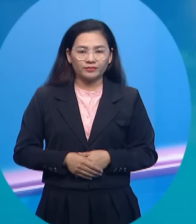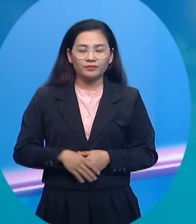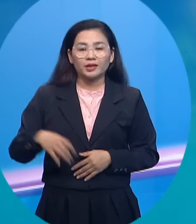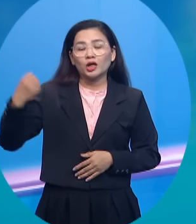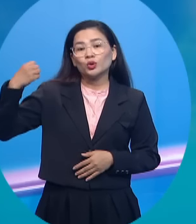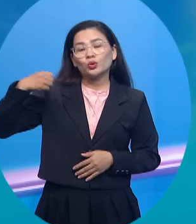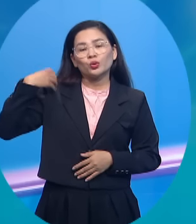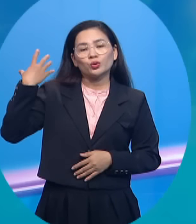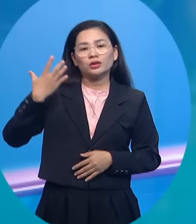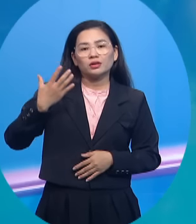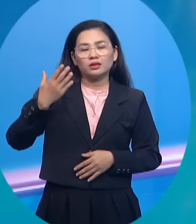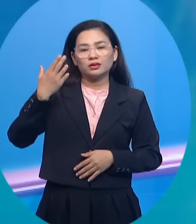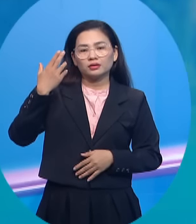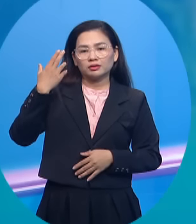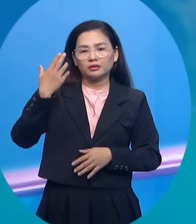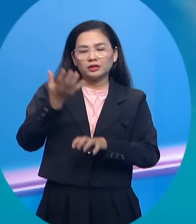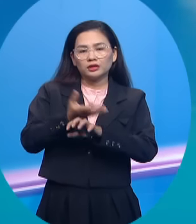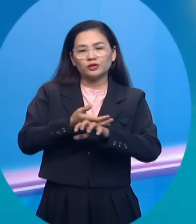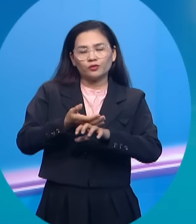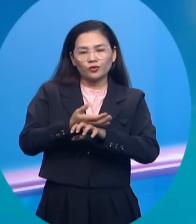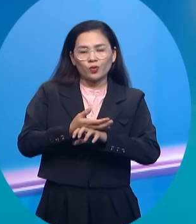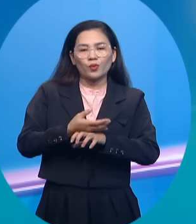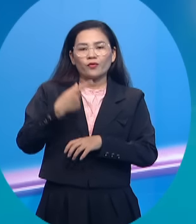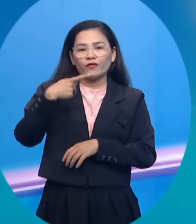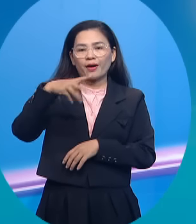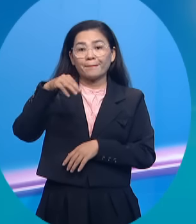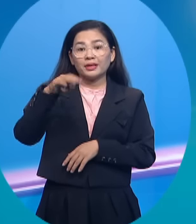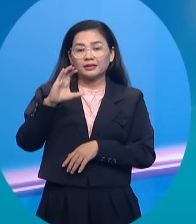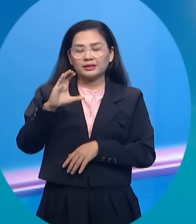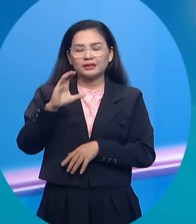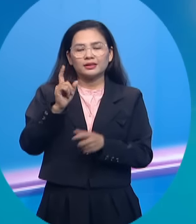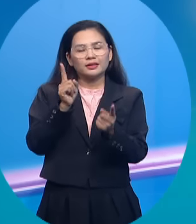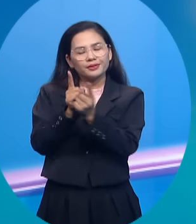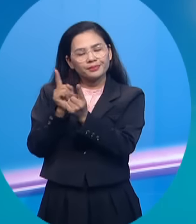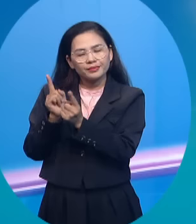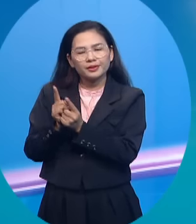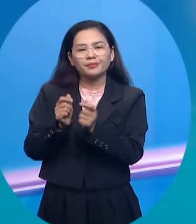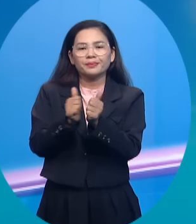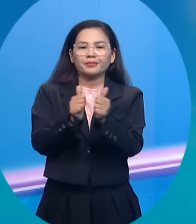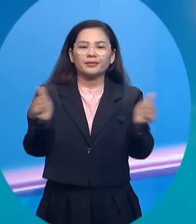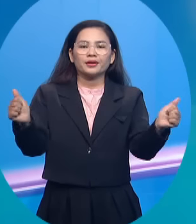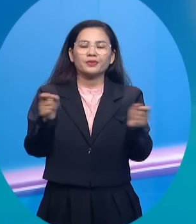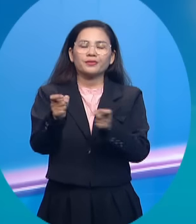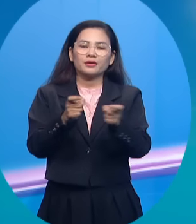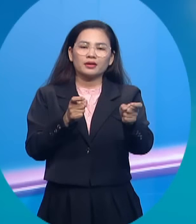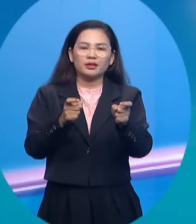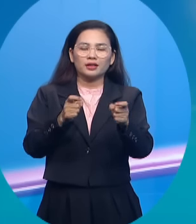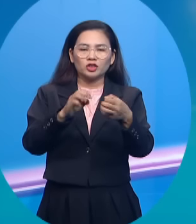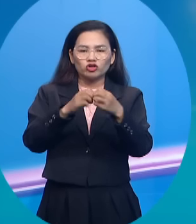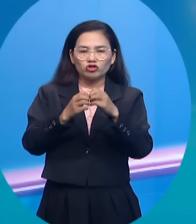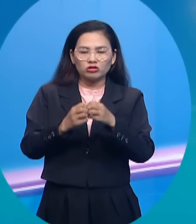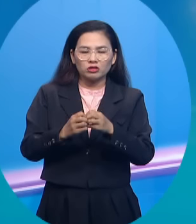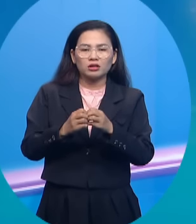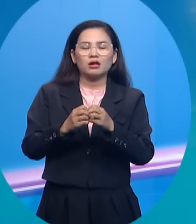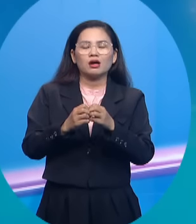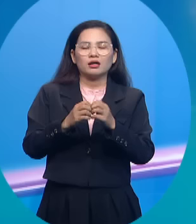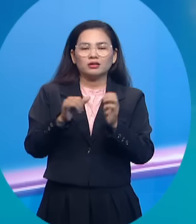Thưa quý vị, Thủ tướng Chính phủ Phạm Minh Chính đã có buổi làm việc với Ban Quản lý Lăng Chủ tịch Hồ Chí Minh về kết quả thực hiện nhiệm vụ 6 tháng đầu